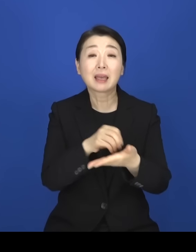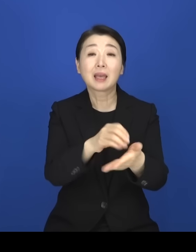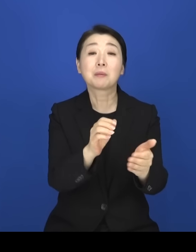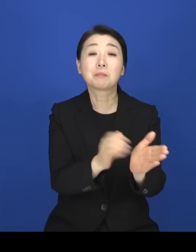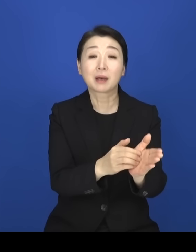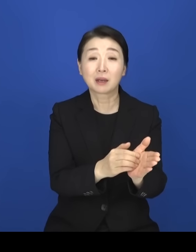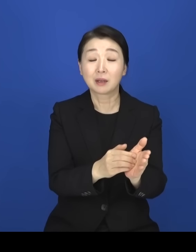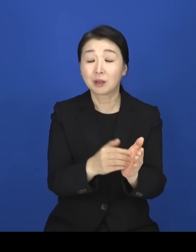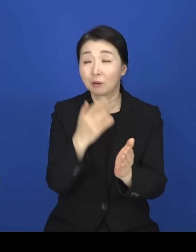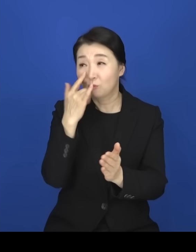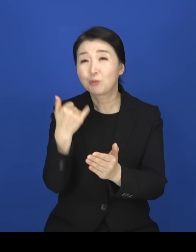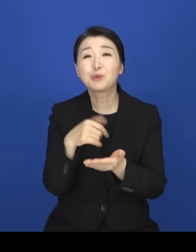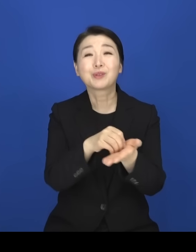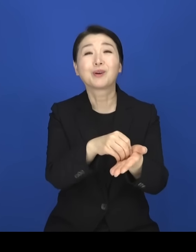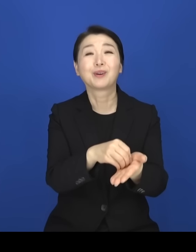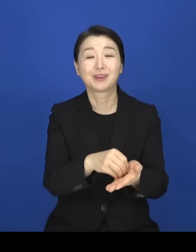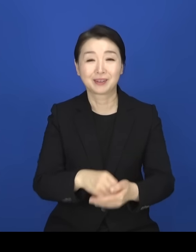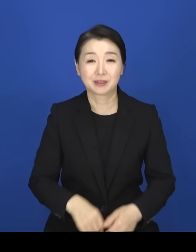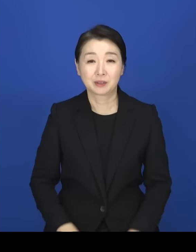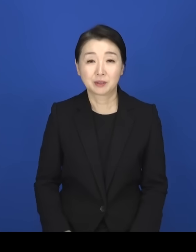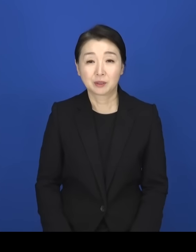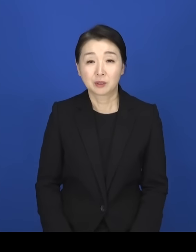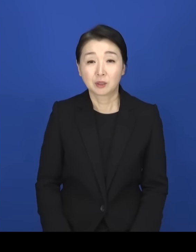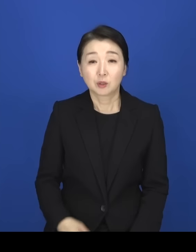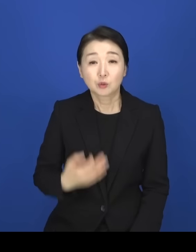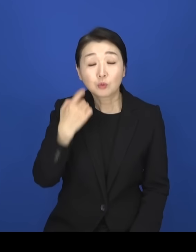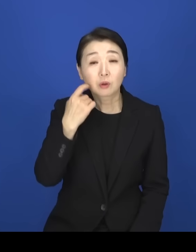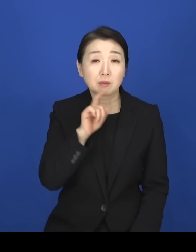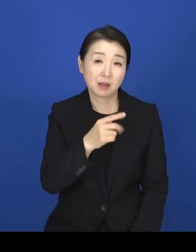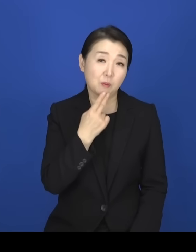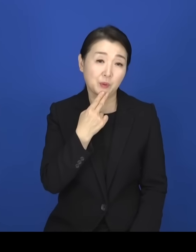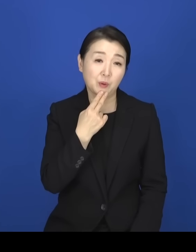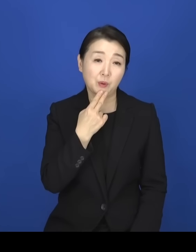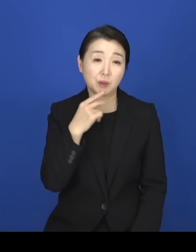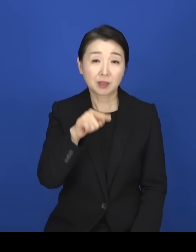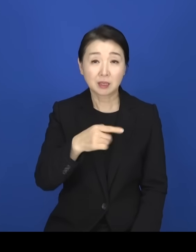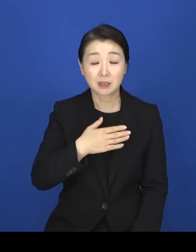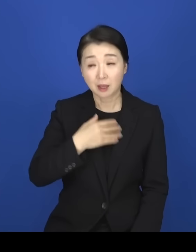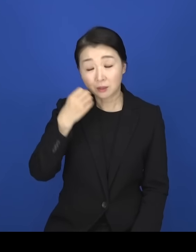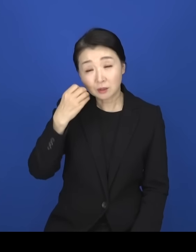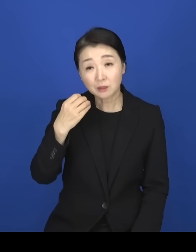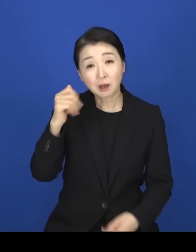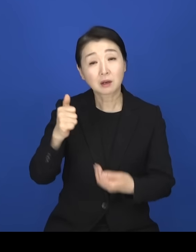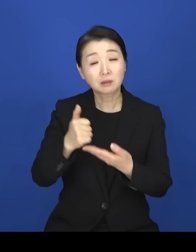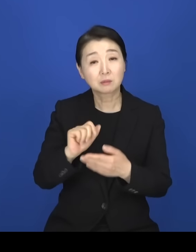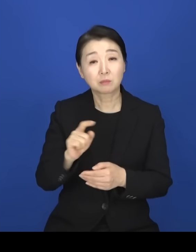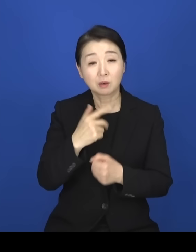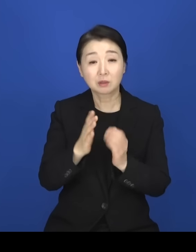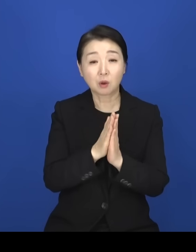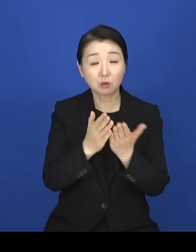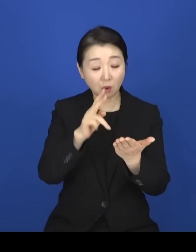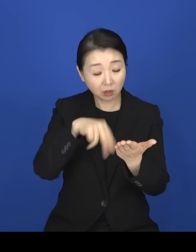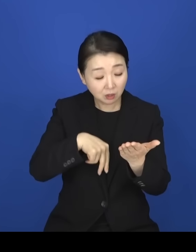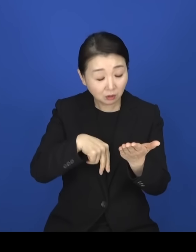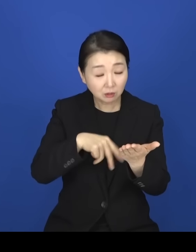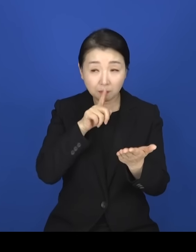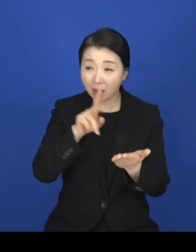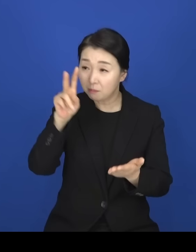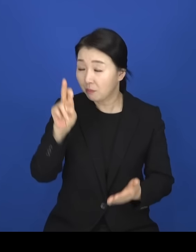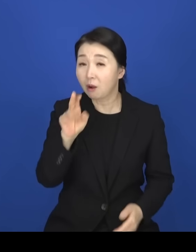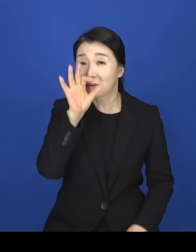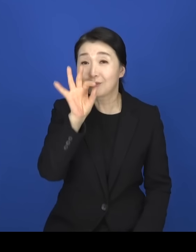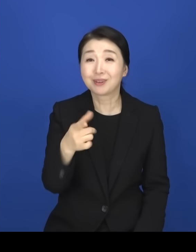아버지를 비롯해서 아. 누구도 거짓말하진 않더라고요. 어. 이게 저는 그것도 신기해요. 하나님이 성경을 읽은 거 가지고 뻥을 칠